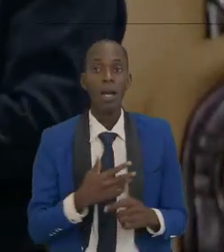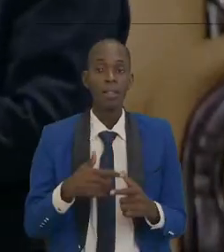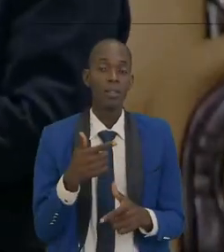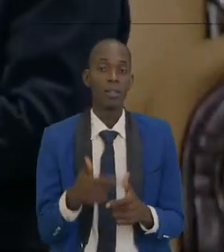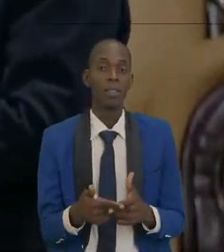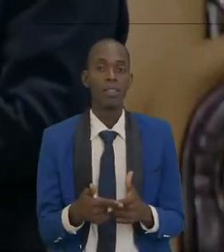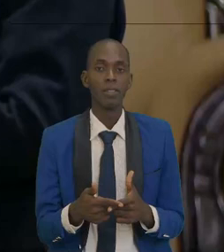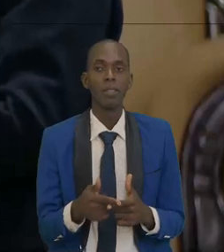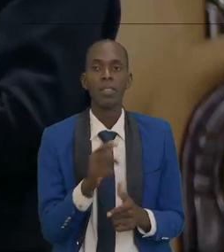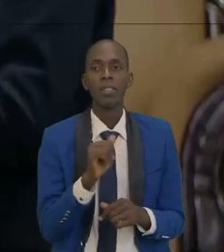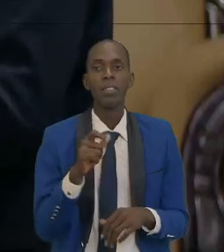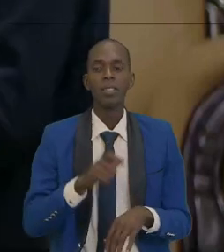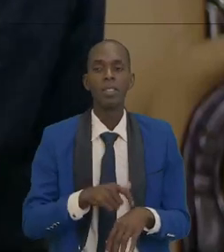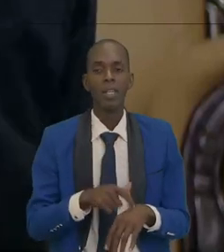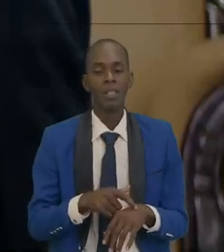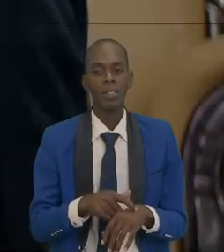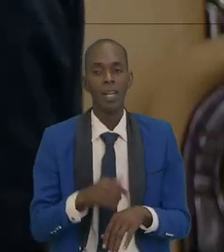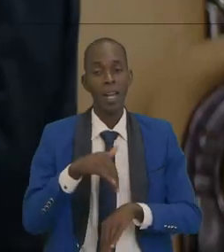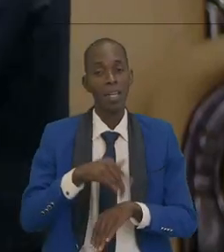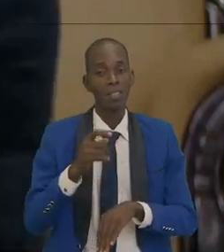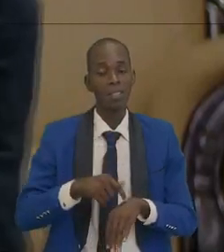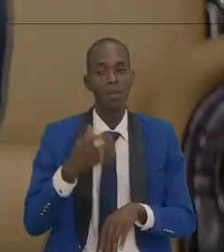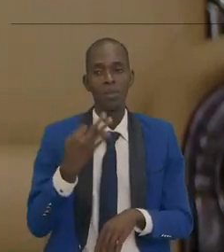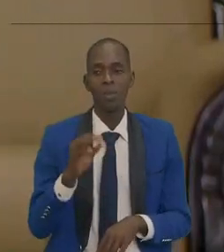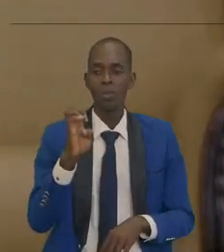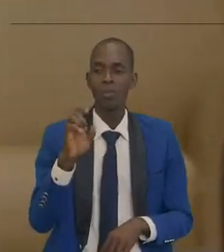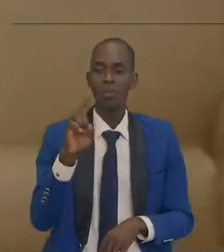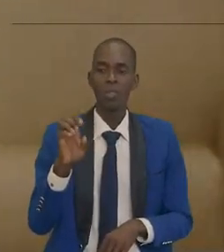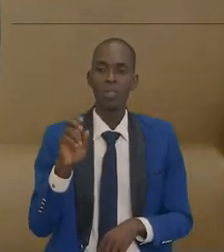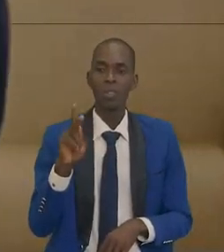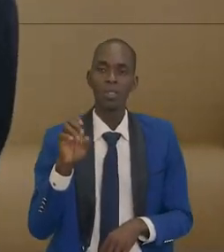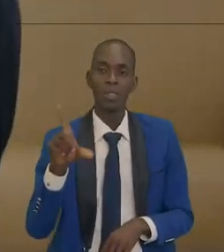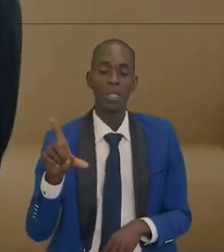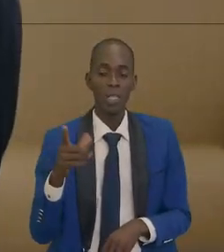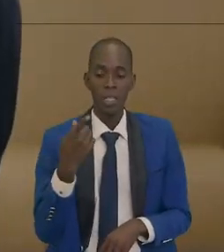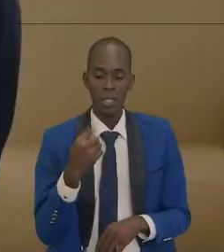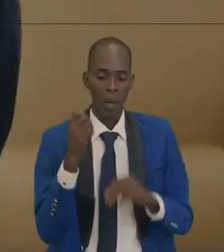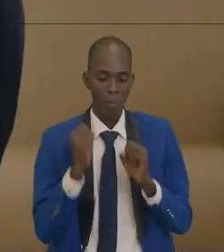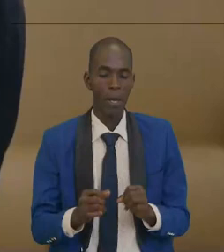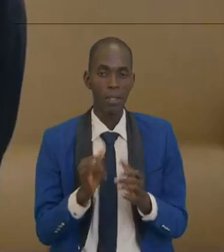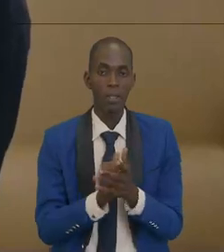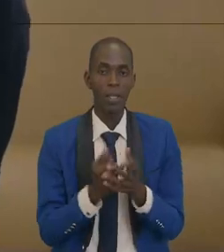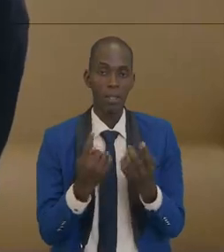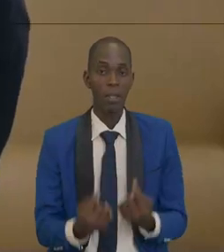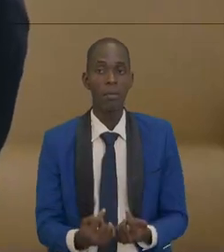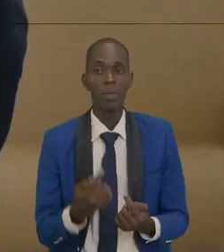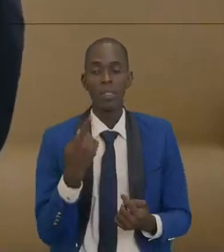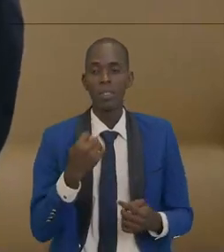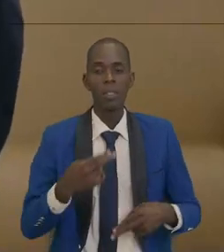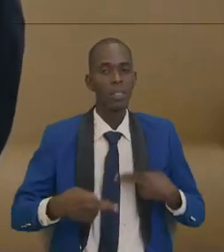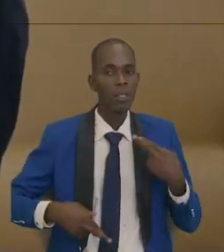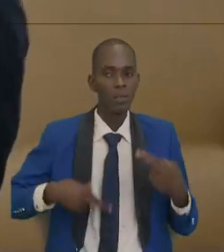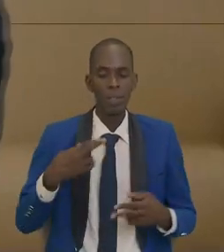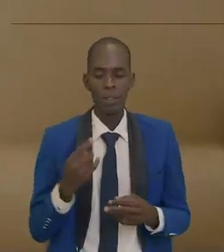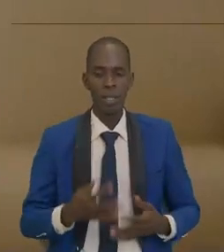alors, au temps d'Ézéchiel, la puissance qui est venue, le réveil,